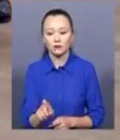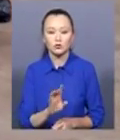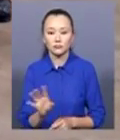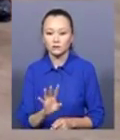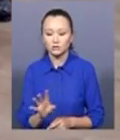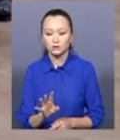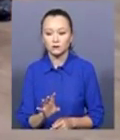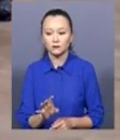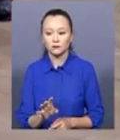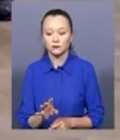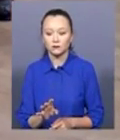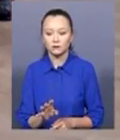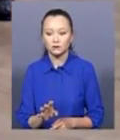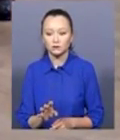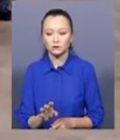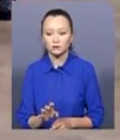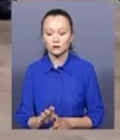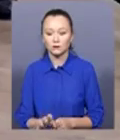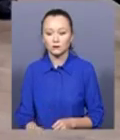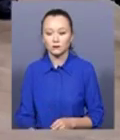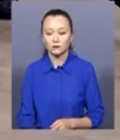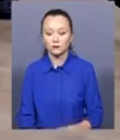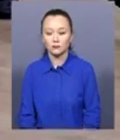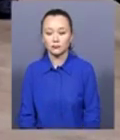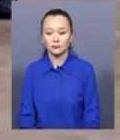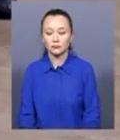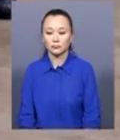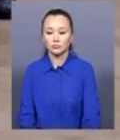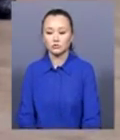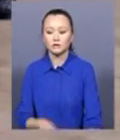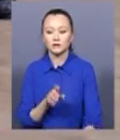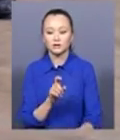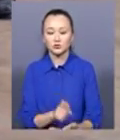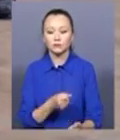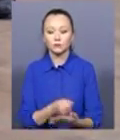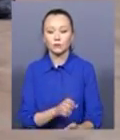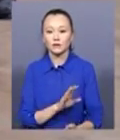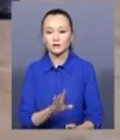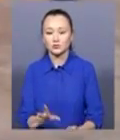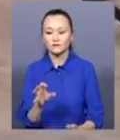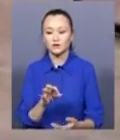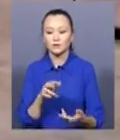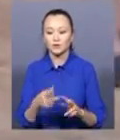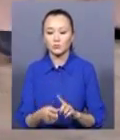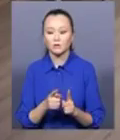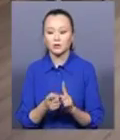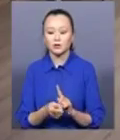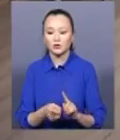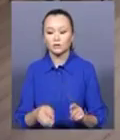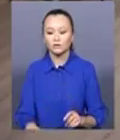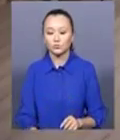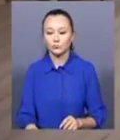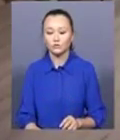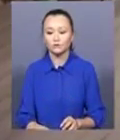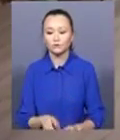пускаем, спинку ровно держим и сгибаем не до конца, опять, то есть опять поменяли ногу,